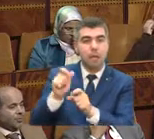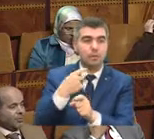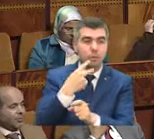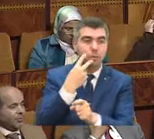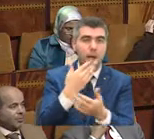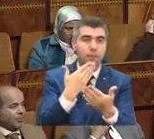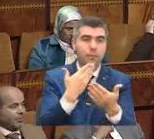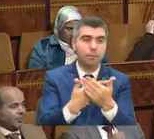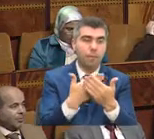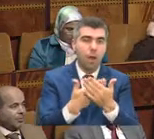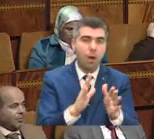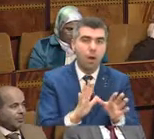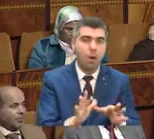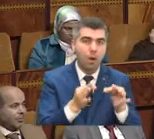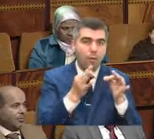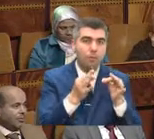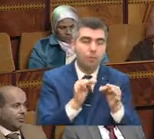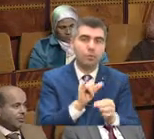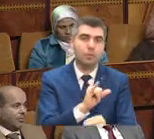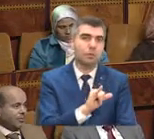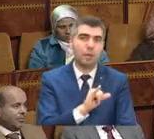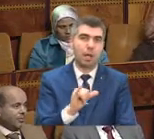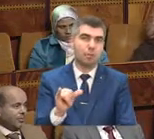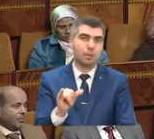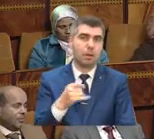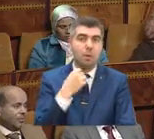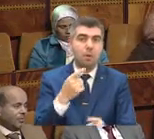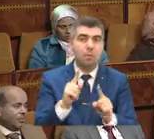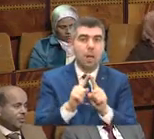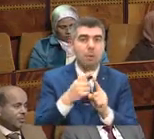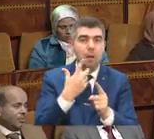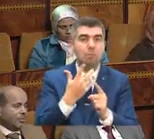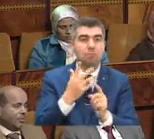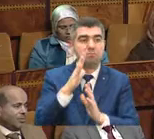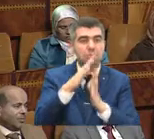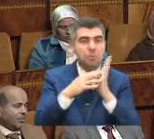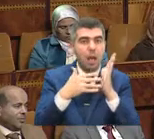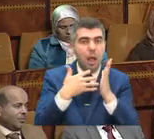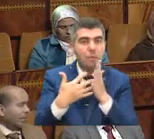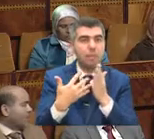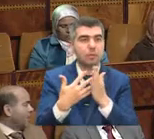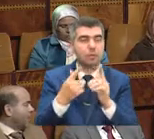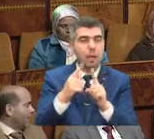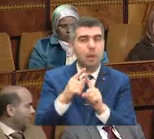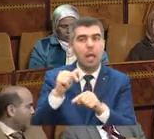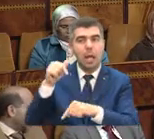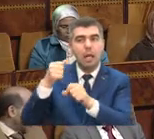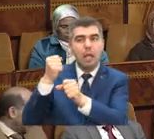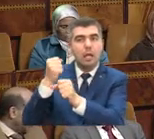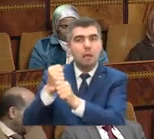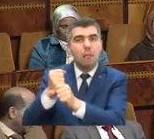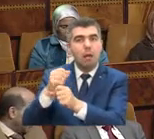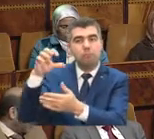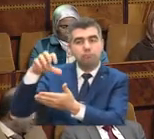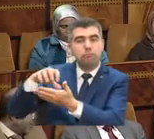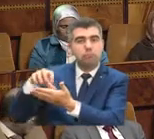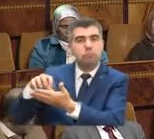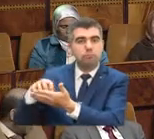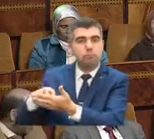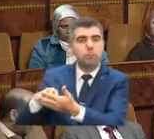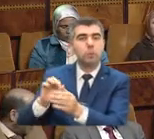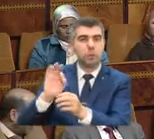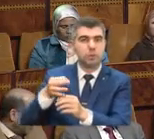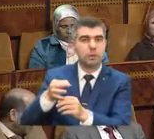ربما أنتم هاد المخططات دايرينهم بالنسبة للمطارح الأخرى، ولكن المطرح اللي كاين قريب المدينة الدار